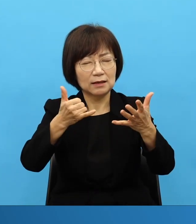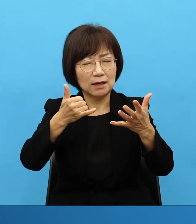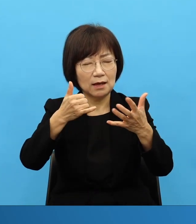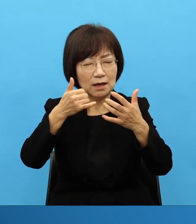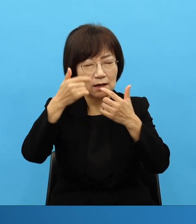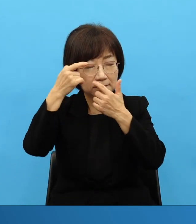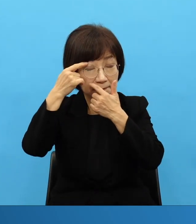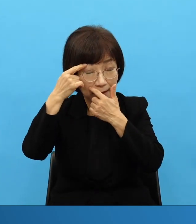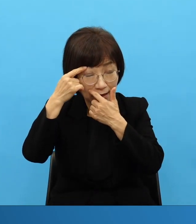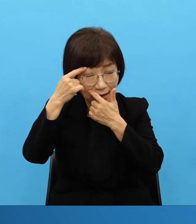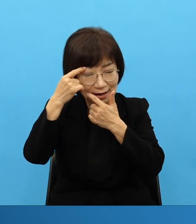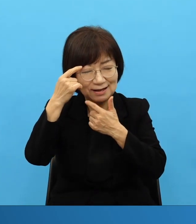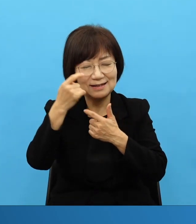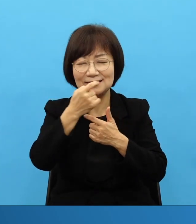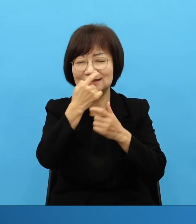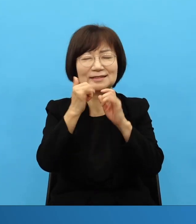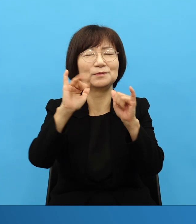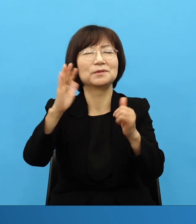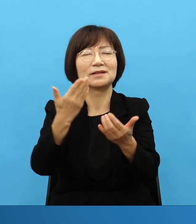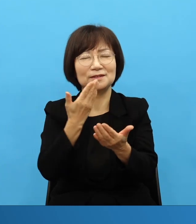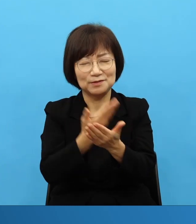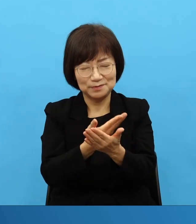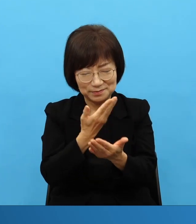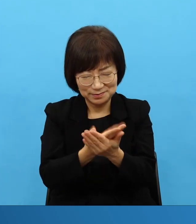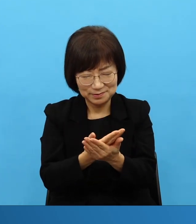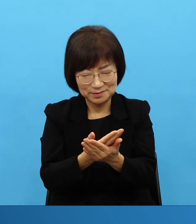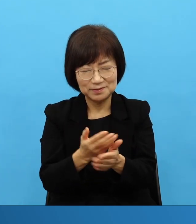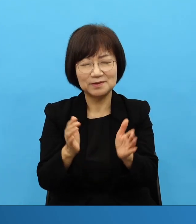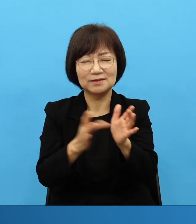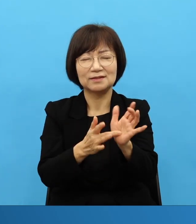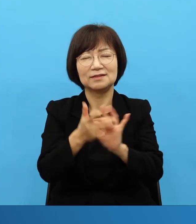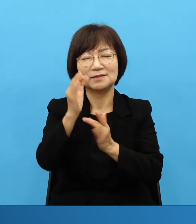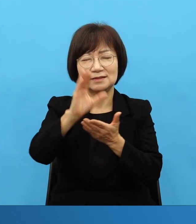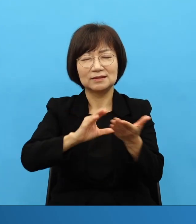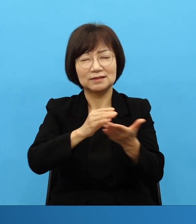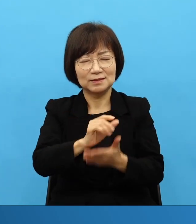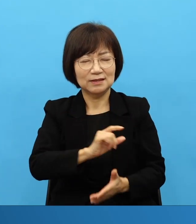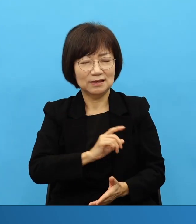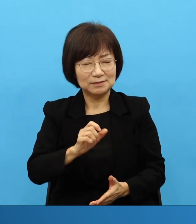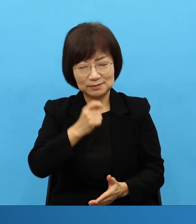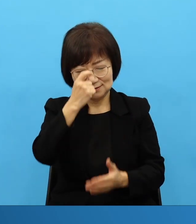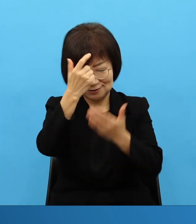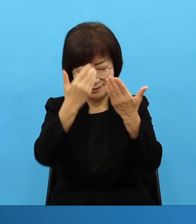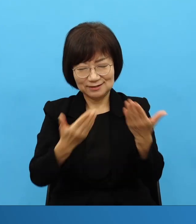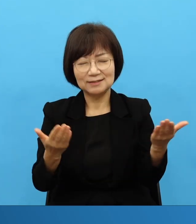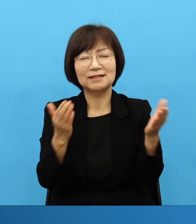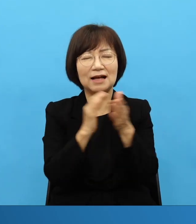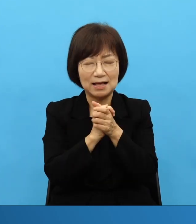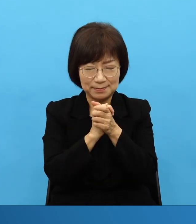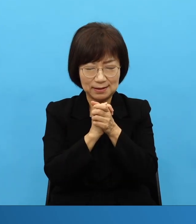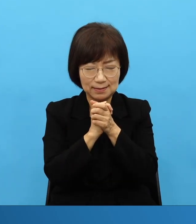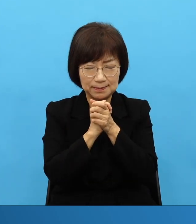this realm of true power and true world. 예수 그리스도 이름으로 In Jesus 기도하옵나이다. Christ's name we pray. 아멘. Amen.